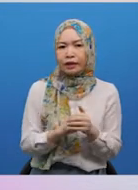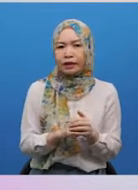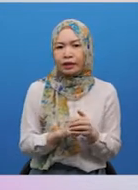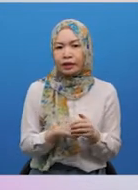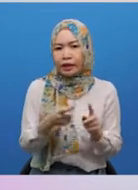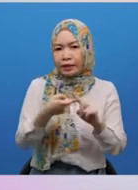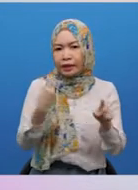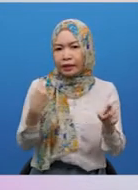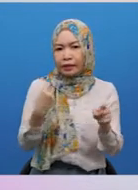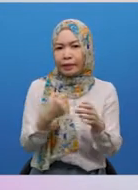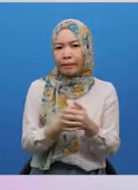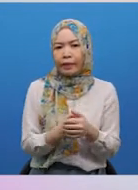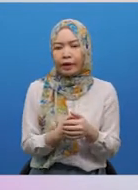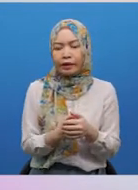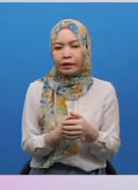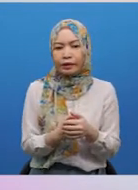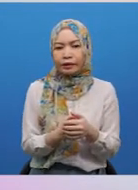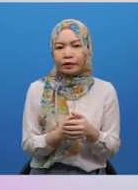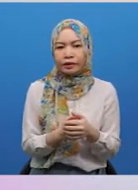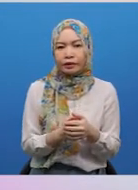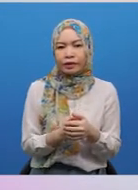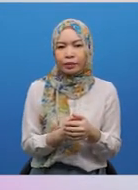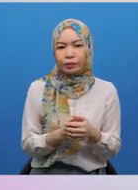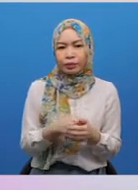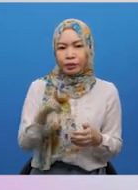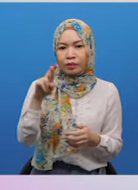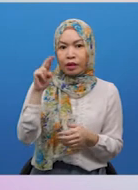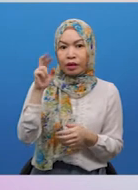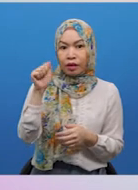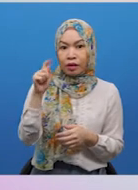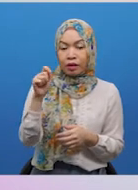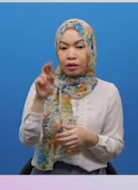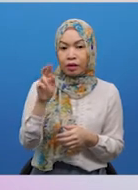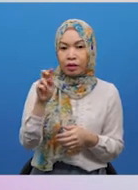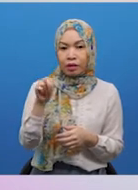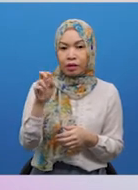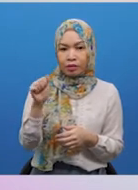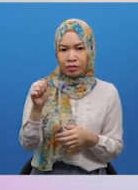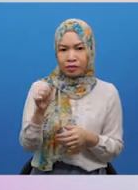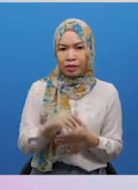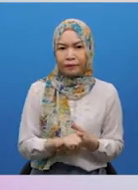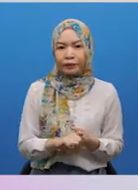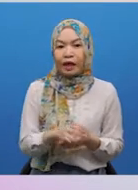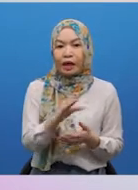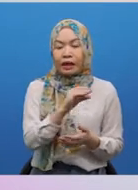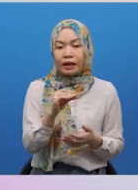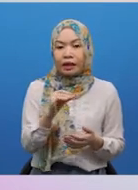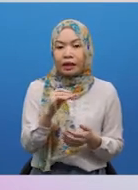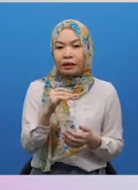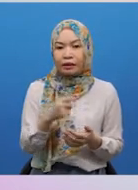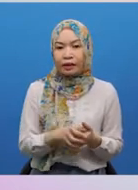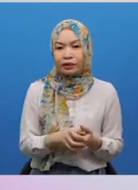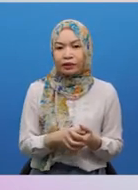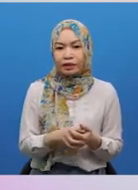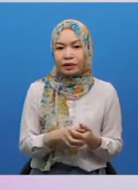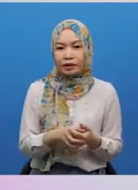bertahtahkan ratna mutu manikam. Lidah itu sangat kecil dan ringan